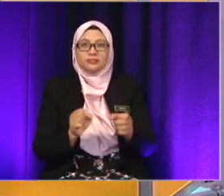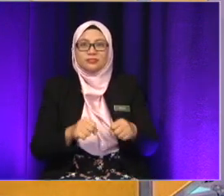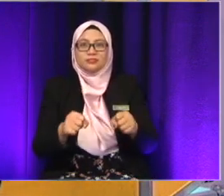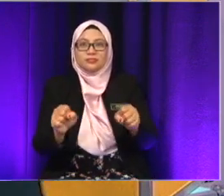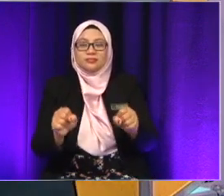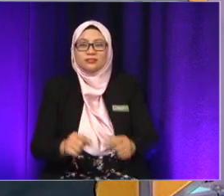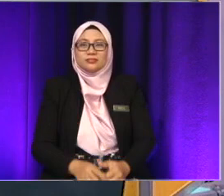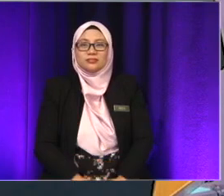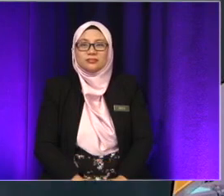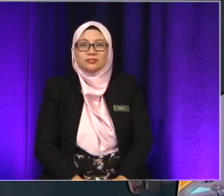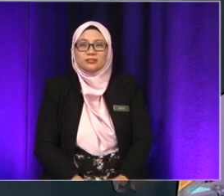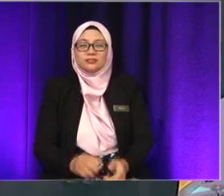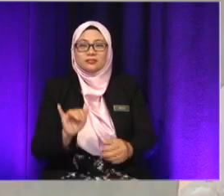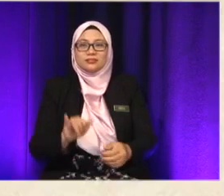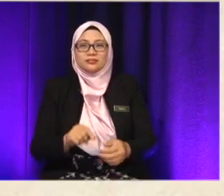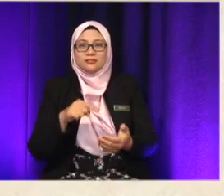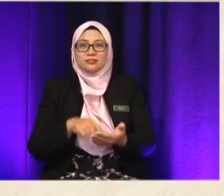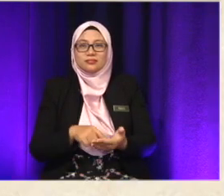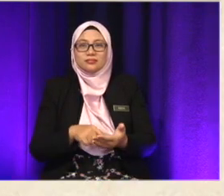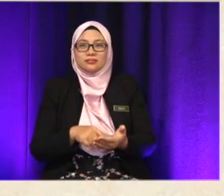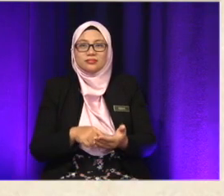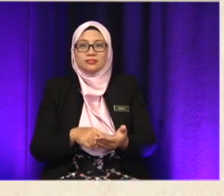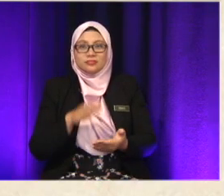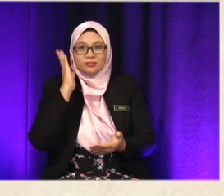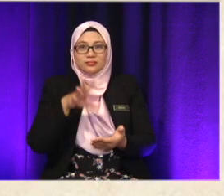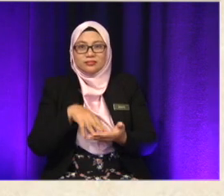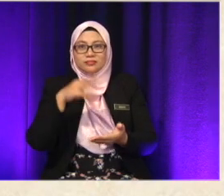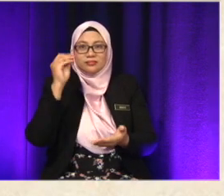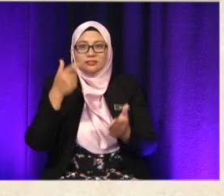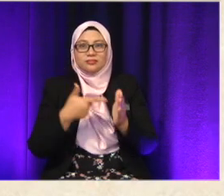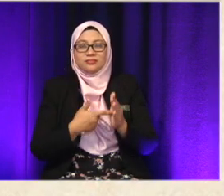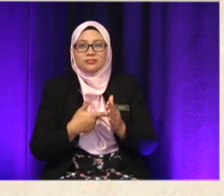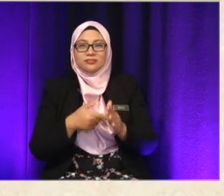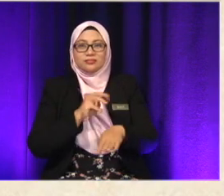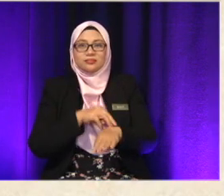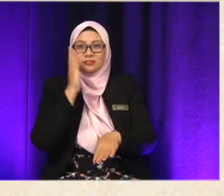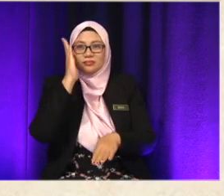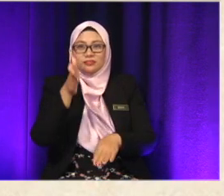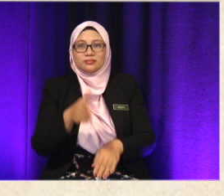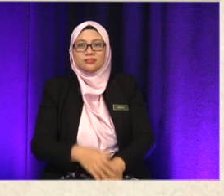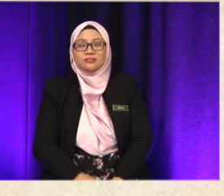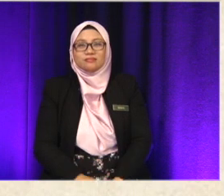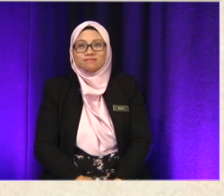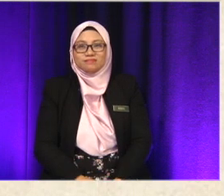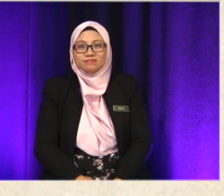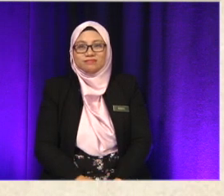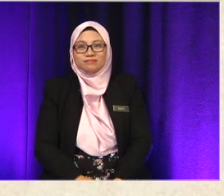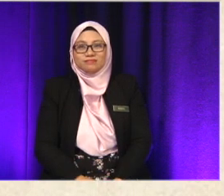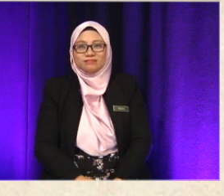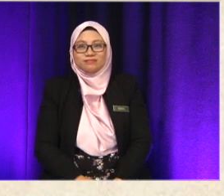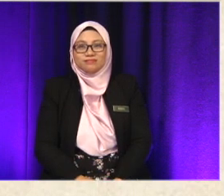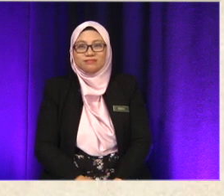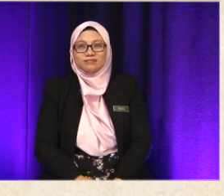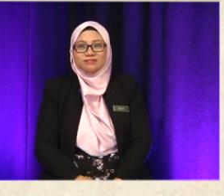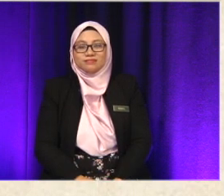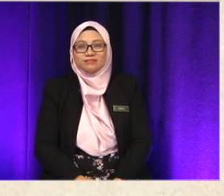cara sistem. Yang ni kita akan belajar lebih lanjut lagi insya-Allah di masa akan datang Okey, kita teruskan lagi insya-Allah. Okey,